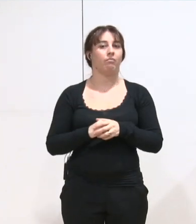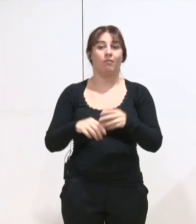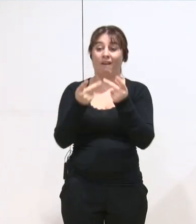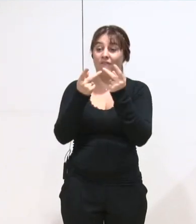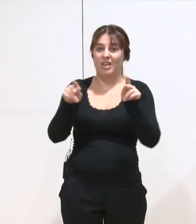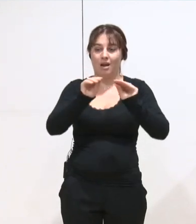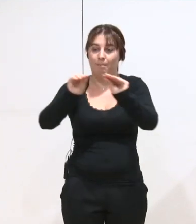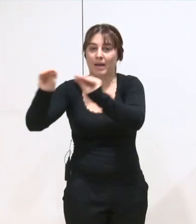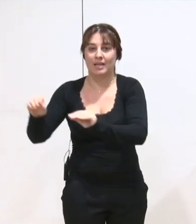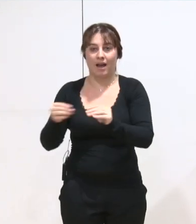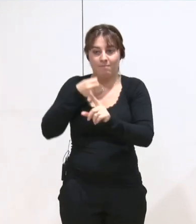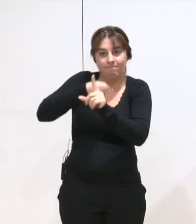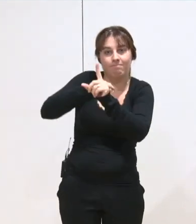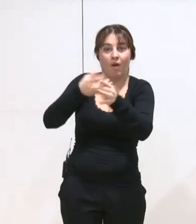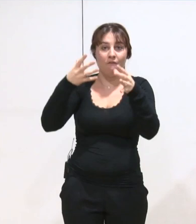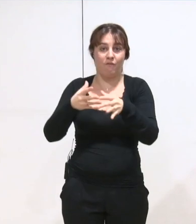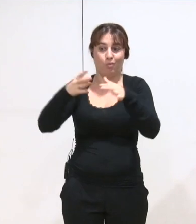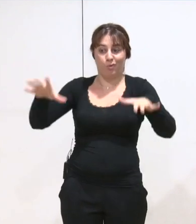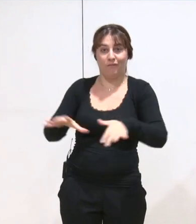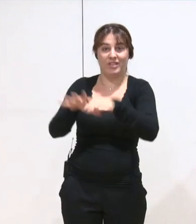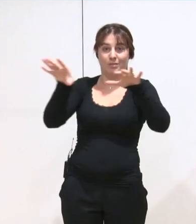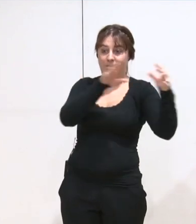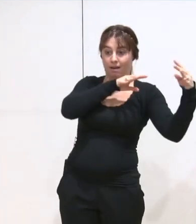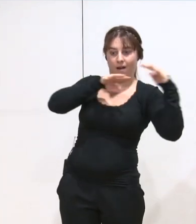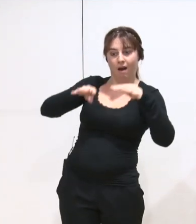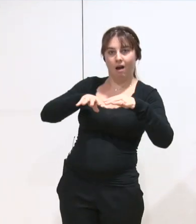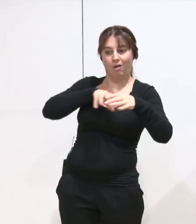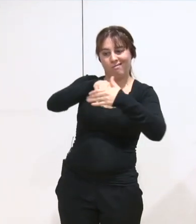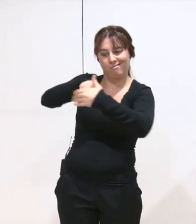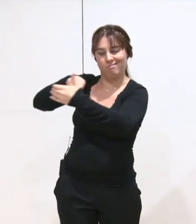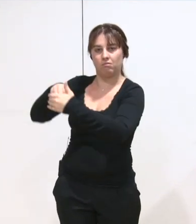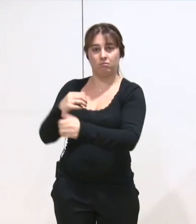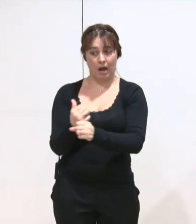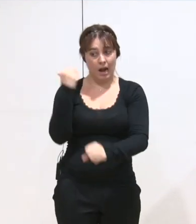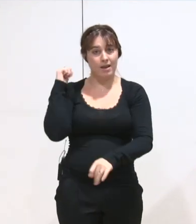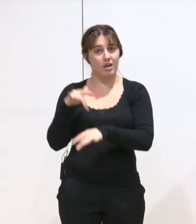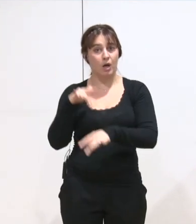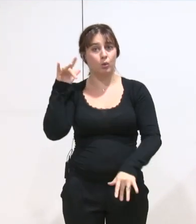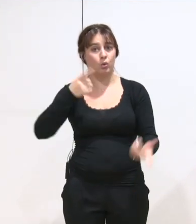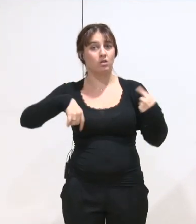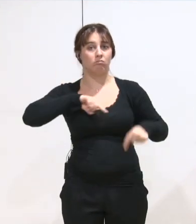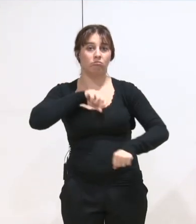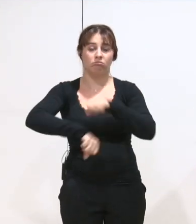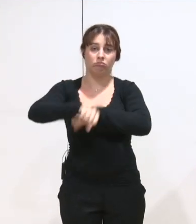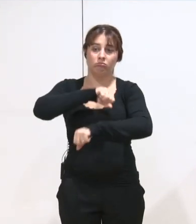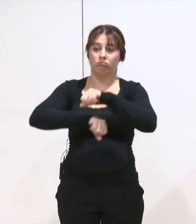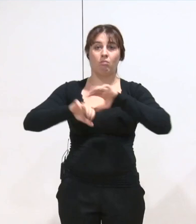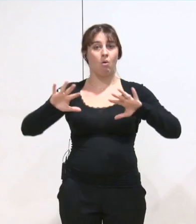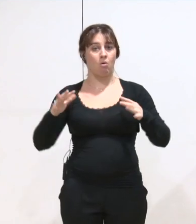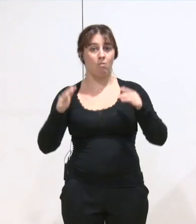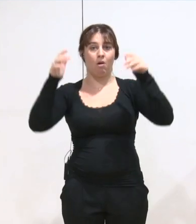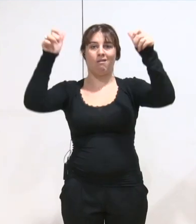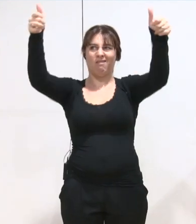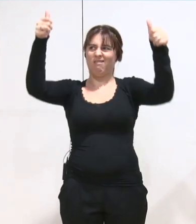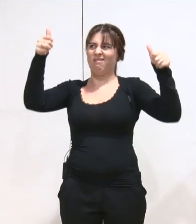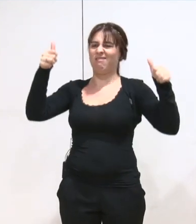c'est agir pour lui redonner de la visibilité. C'est ce que nous avons fait il y a un an, en retirant les dispositifs publicitaires